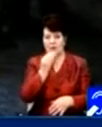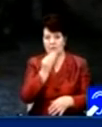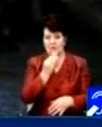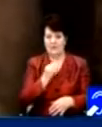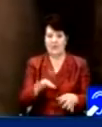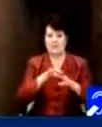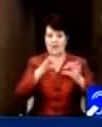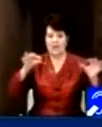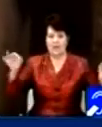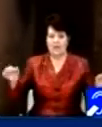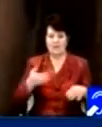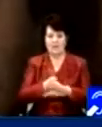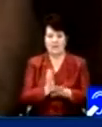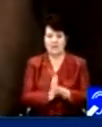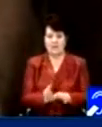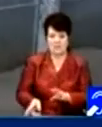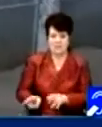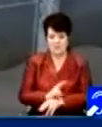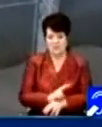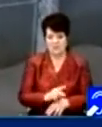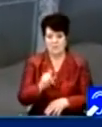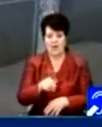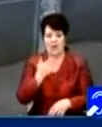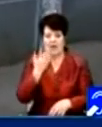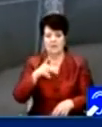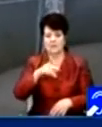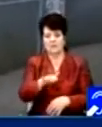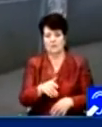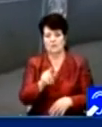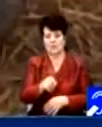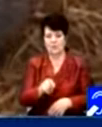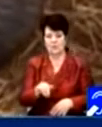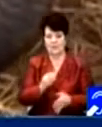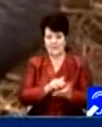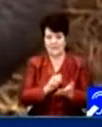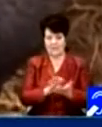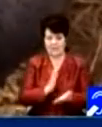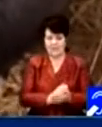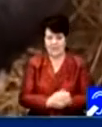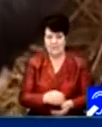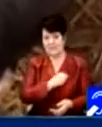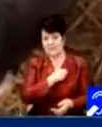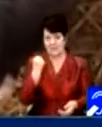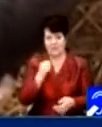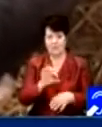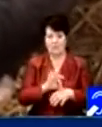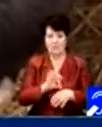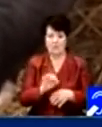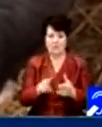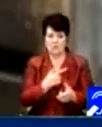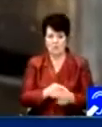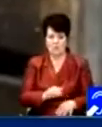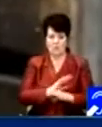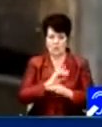și încălțămintea înainte de a intra în adăpostul animalelor și să anunțe veterinarul în caz de sacrificare, îmbolnăvire sau moartea unui